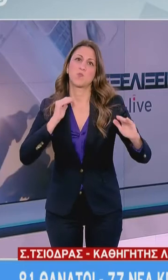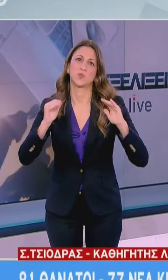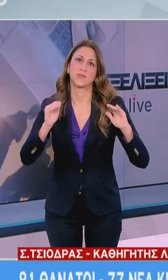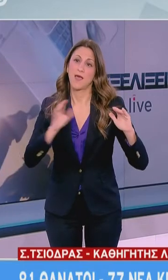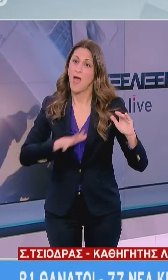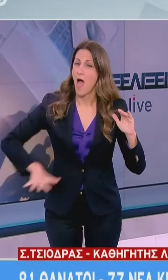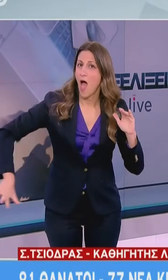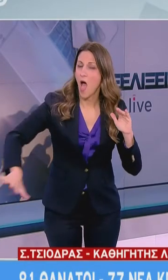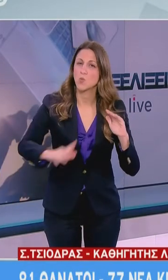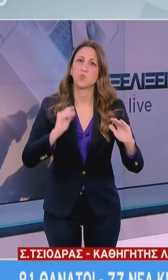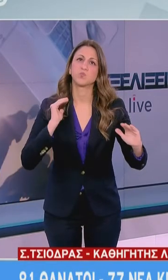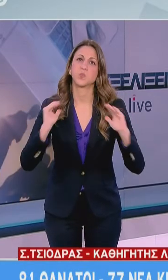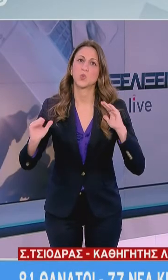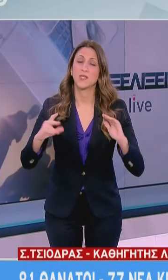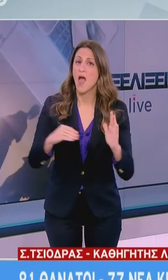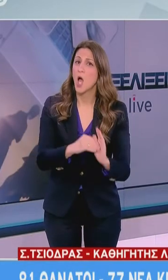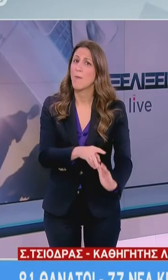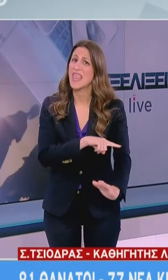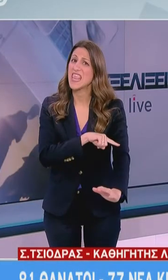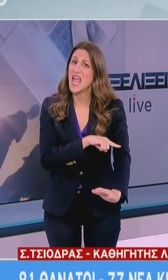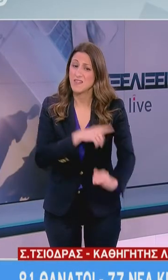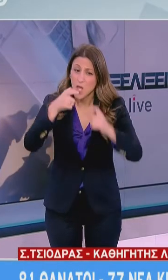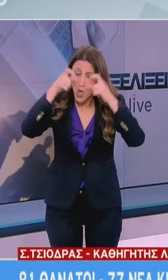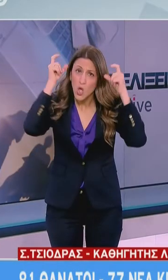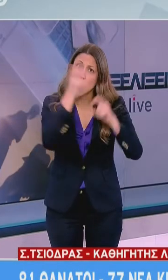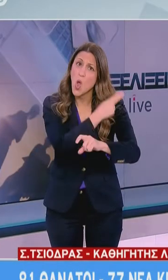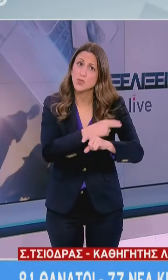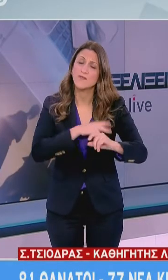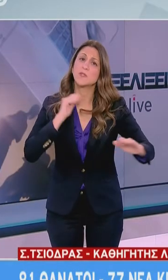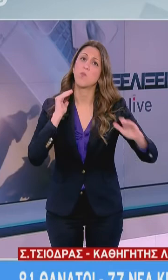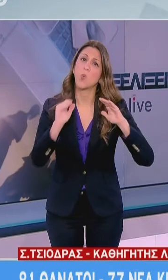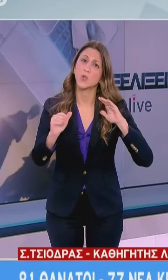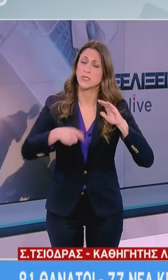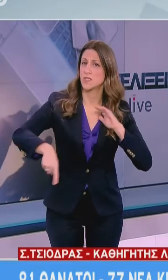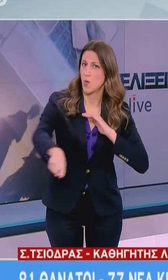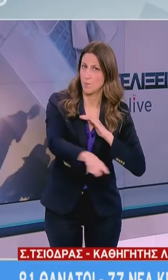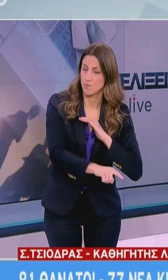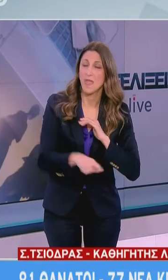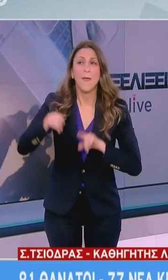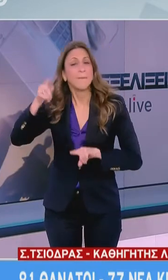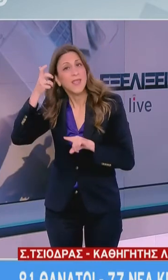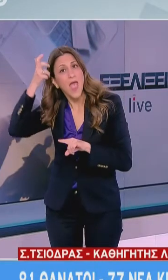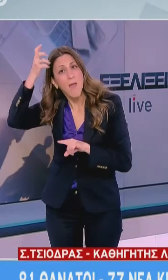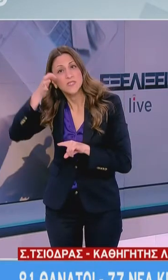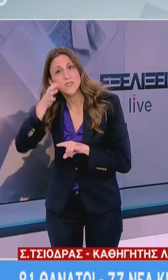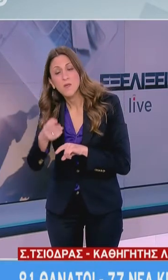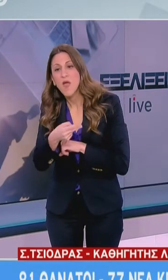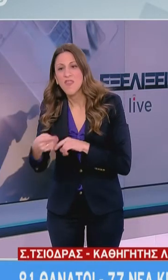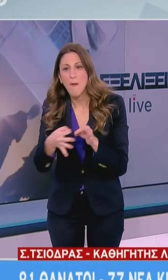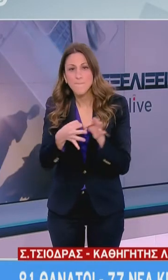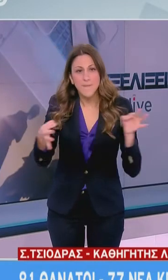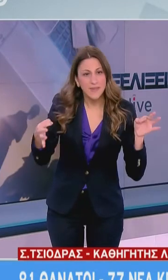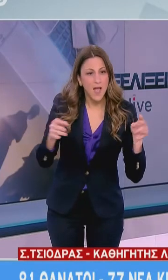πληθυσμό μας. Έχει από κάποιους επιστημονικούς κύκλους του εξωτερικού προταθεί πιθανά και η εναλλαγή περιόδων άρσης και εφαρμογής